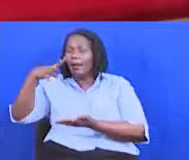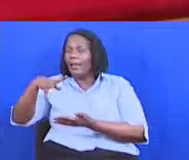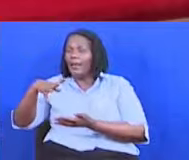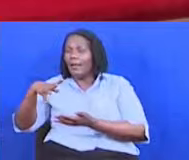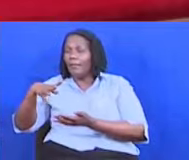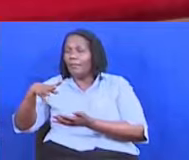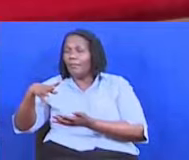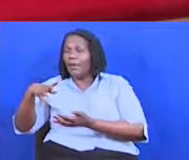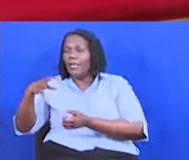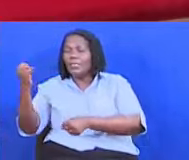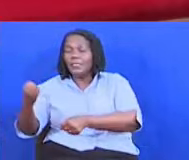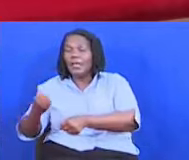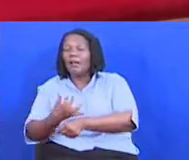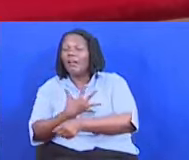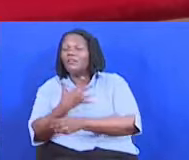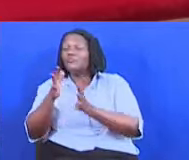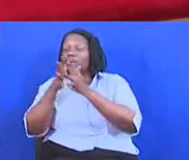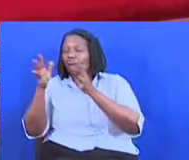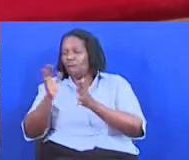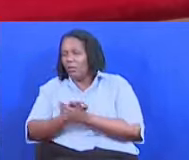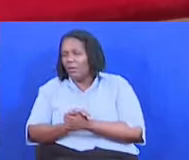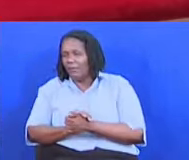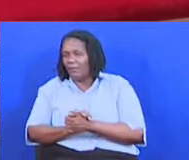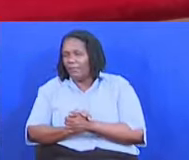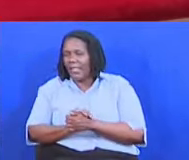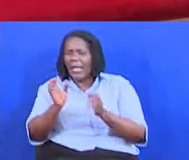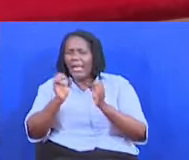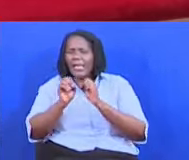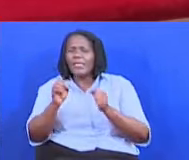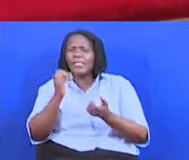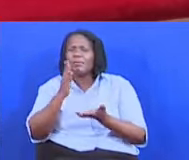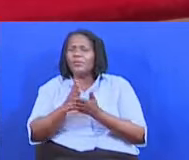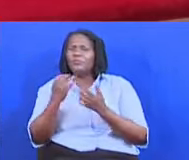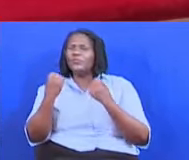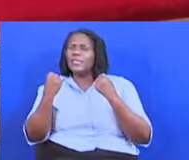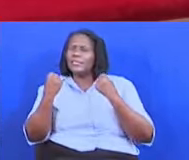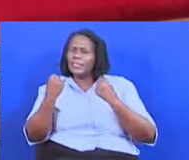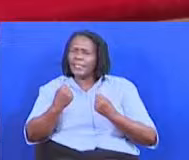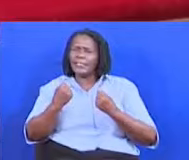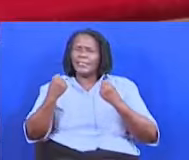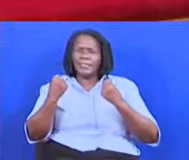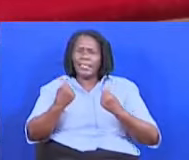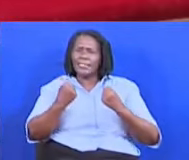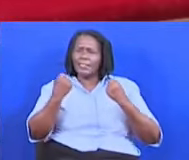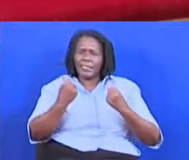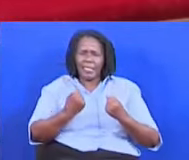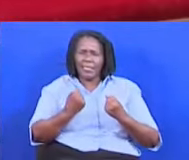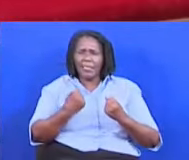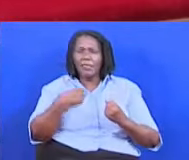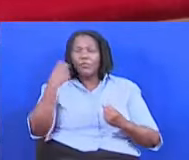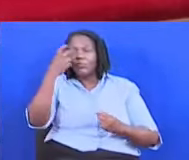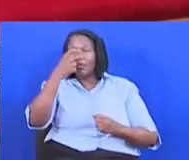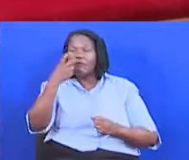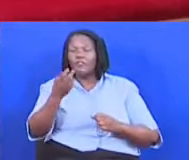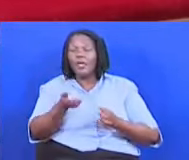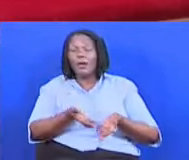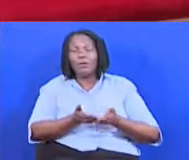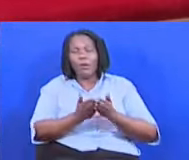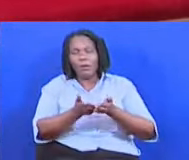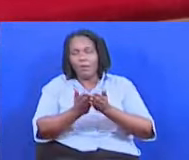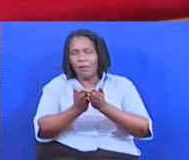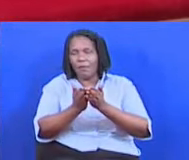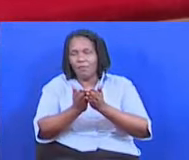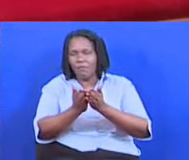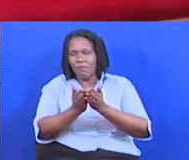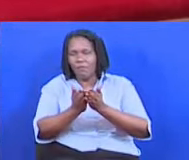za saratani ni kubwa, lakini tunajitahidi pia kupata wadau ambao wanaweza